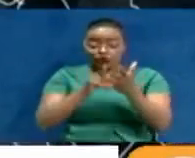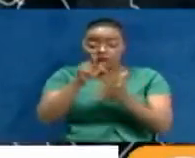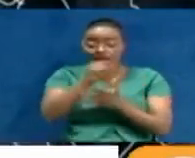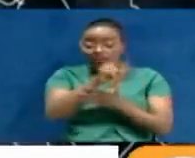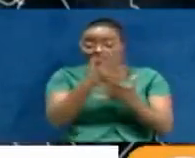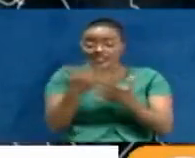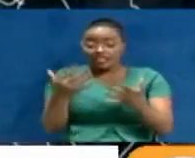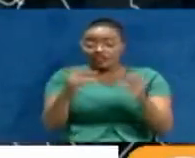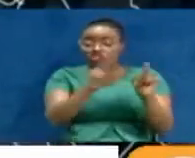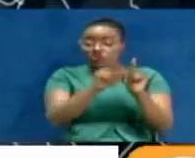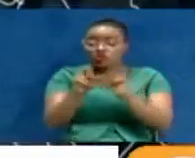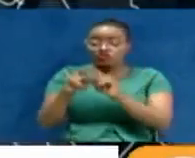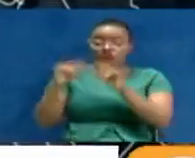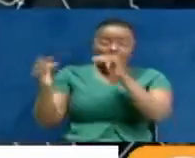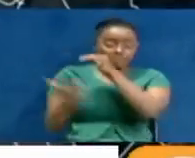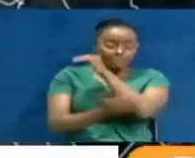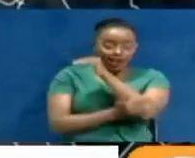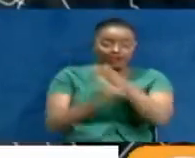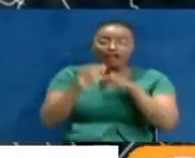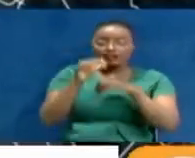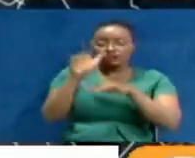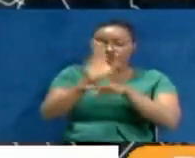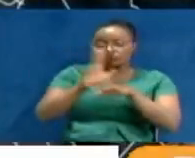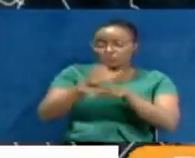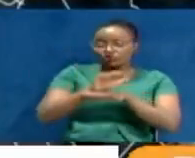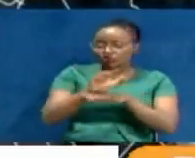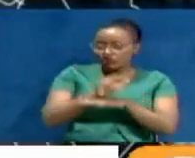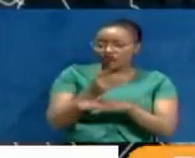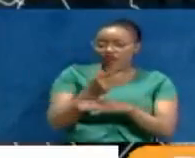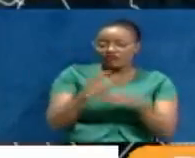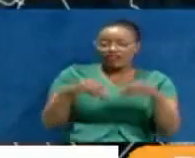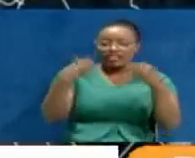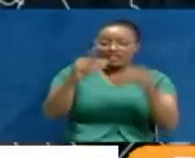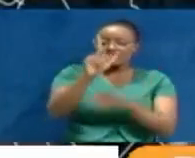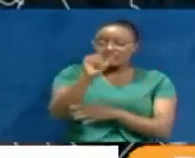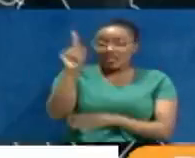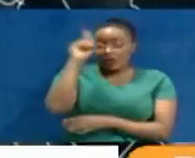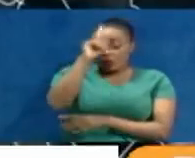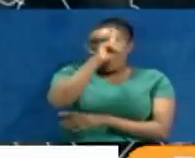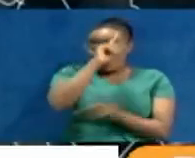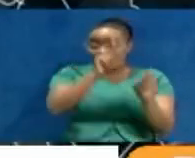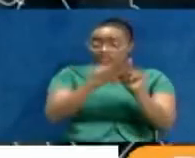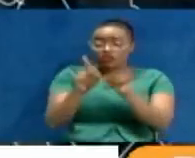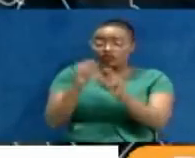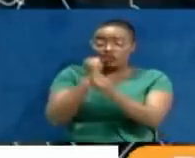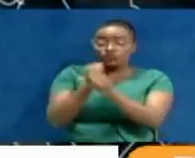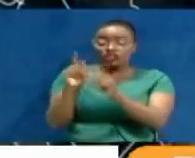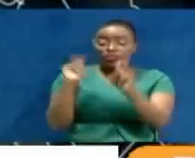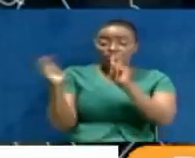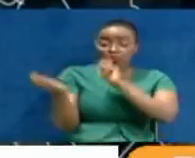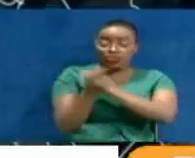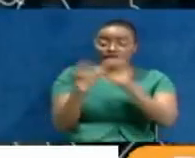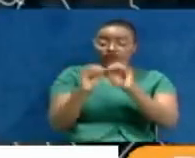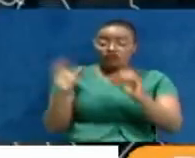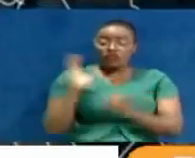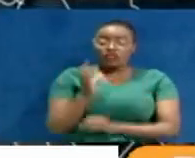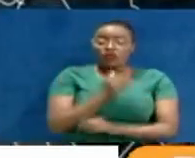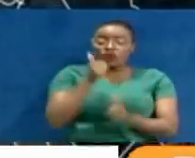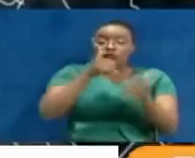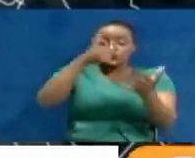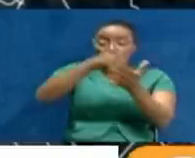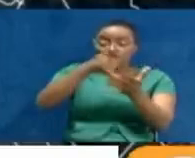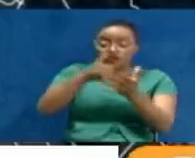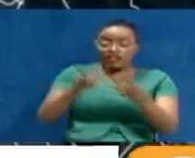bidhaa, usimamizi mbaya wa fedha, utoaji zabuni kiolela, pamoja na kutofanya mabadiliko katika kamati zinazohusika